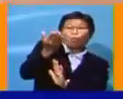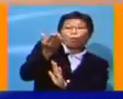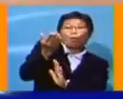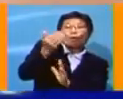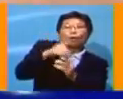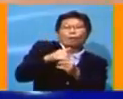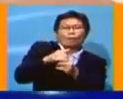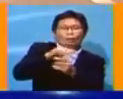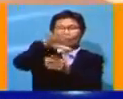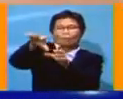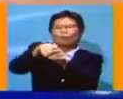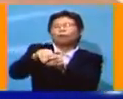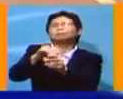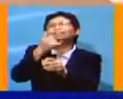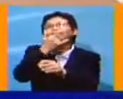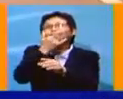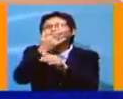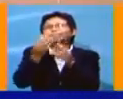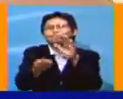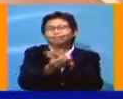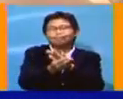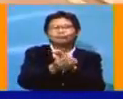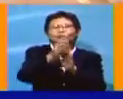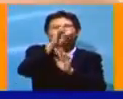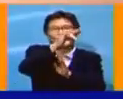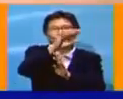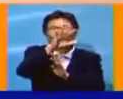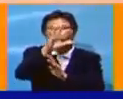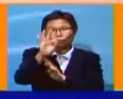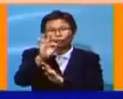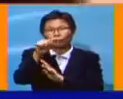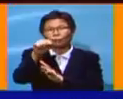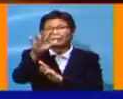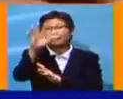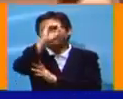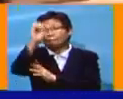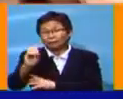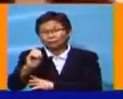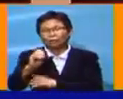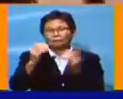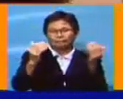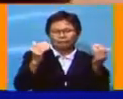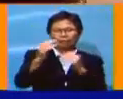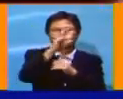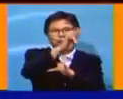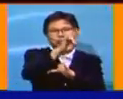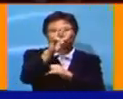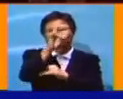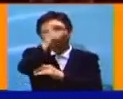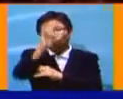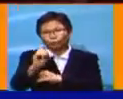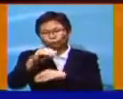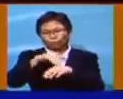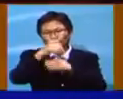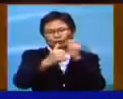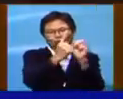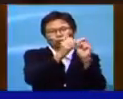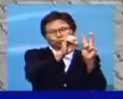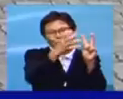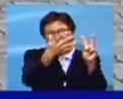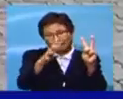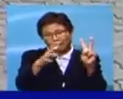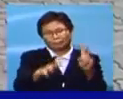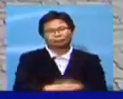dalam penyabitan kesalahan rasuah iaitu 79.5% berbanding 77% pada5